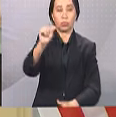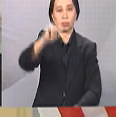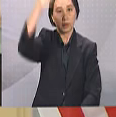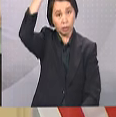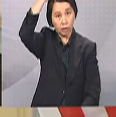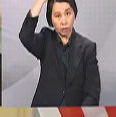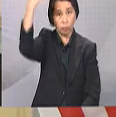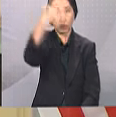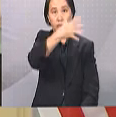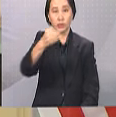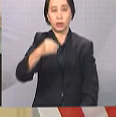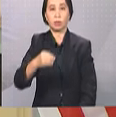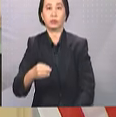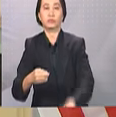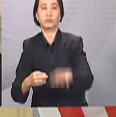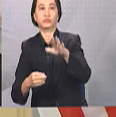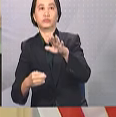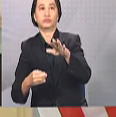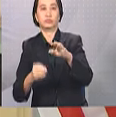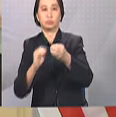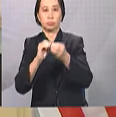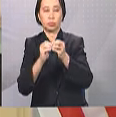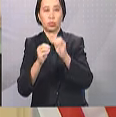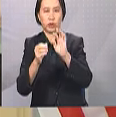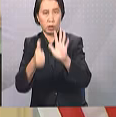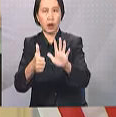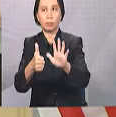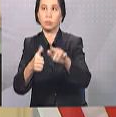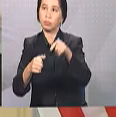dan Zon yang ke 6